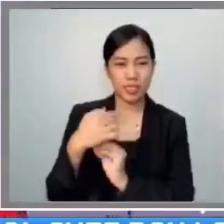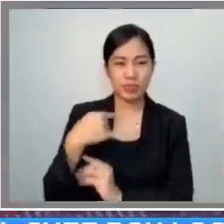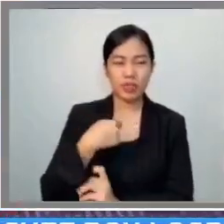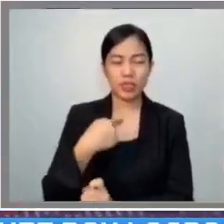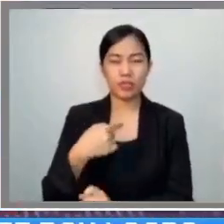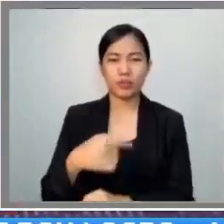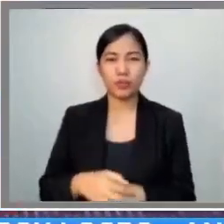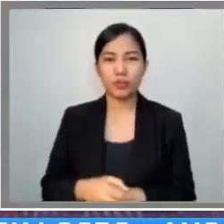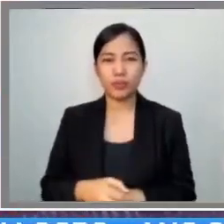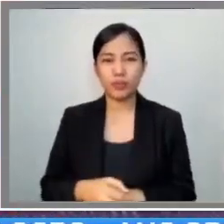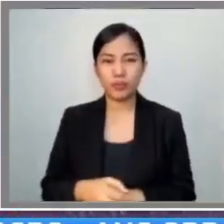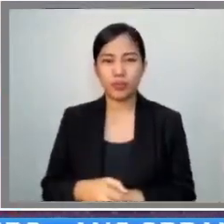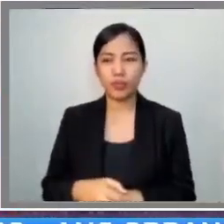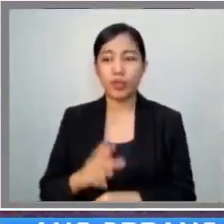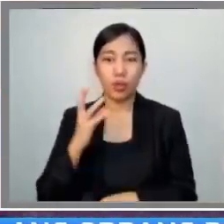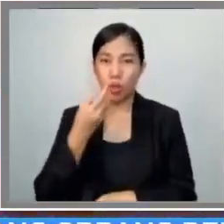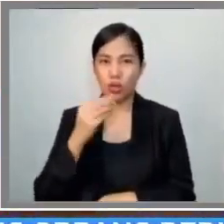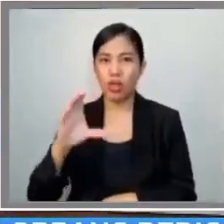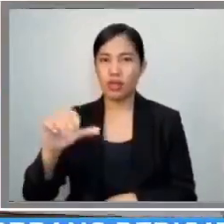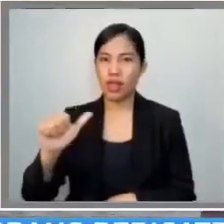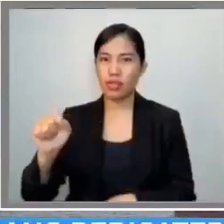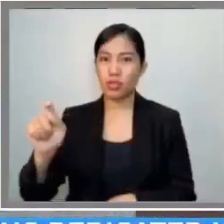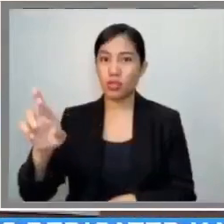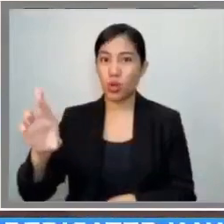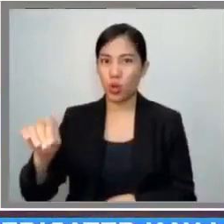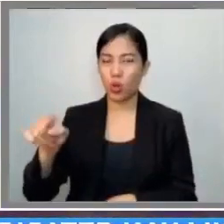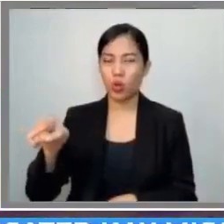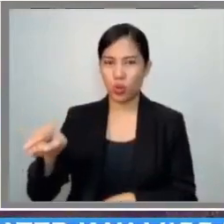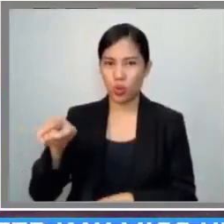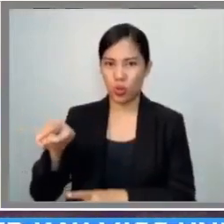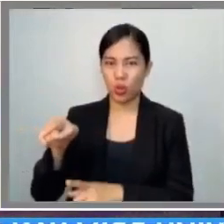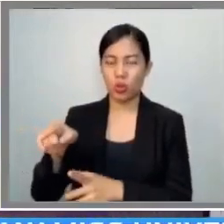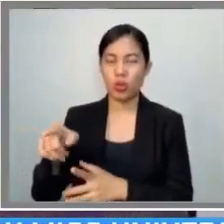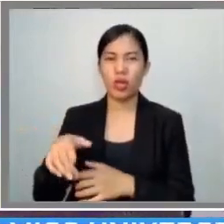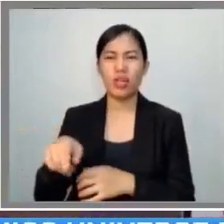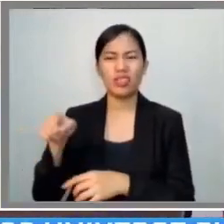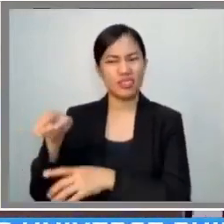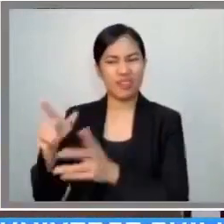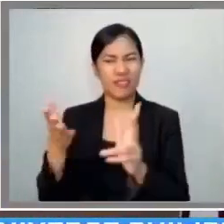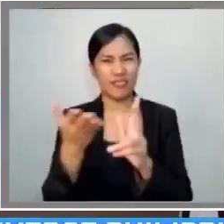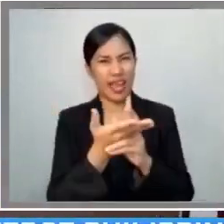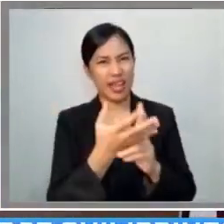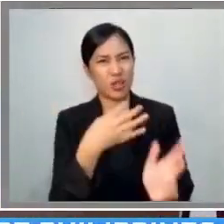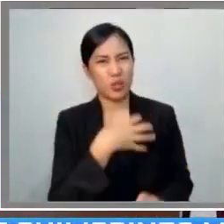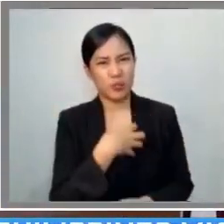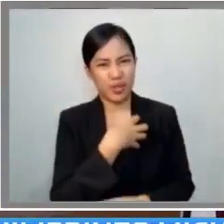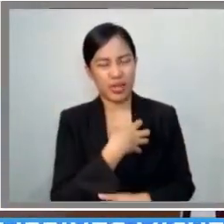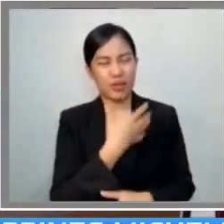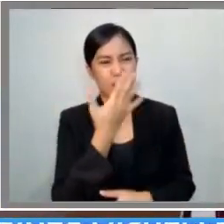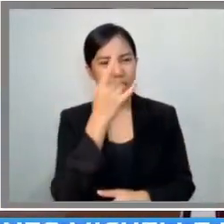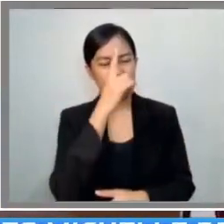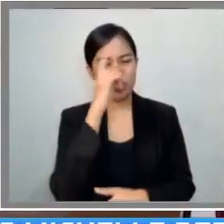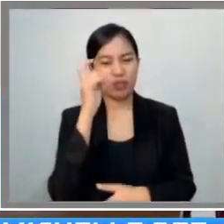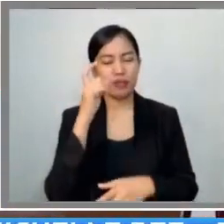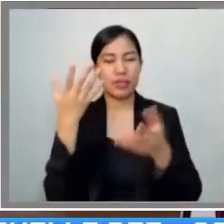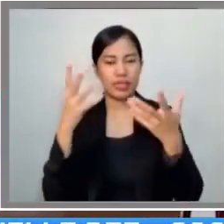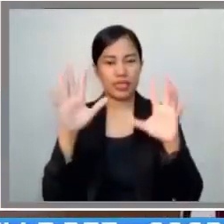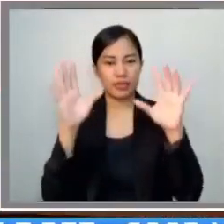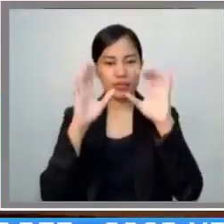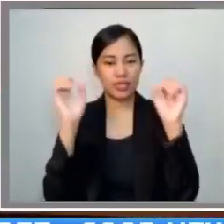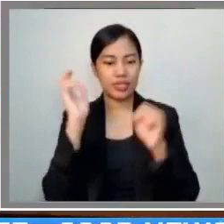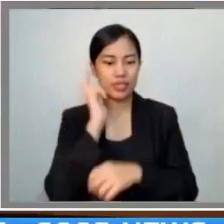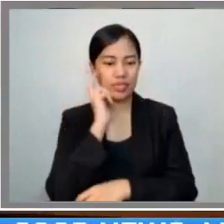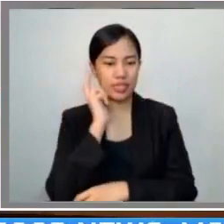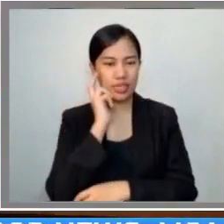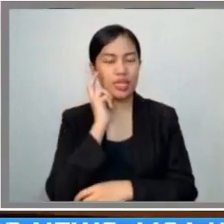Si Castro ang naghain ng reklamong grave threat laban sa dating Pangulo matapos banggitin ni Duterte ang pangalan niya kaugnay sa confidential